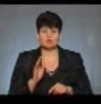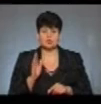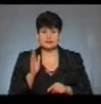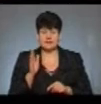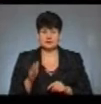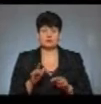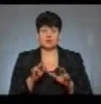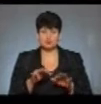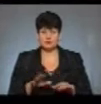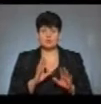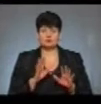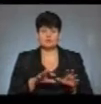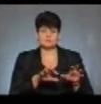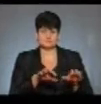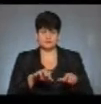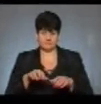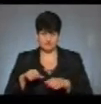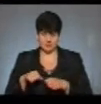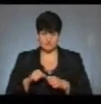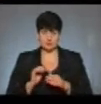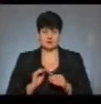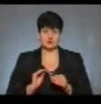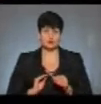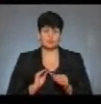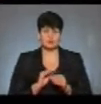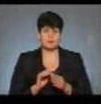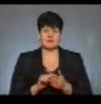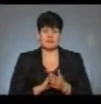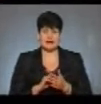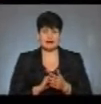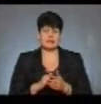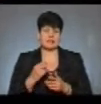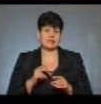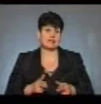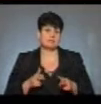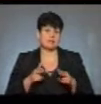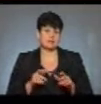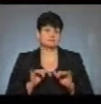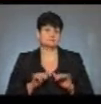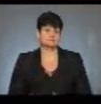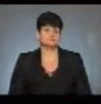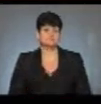дані комп'ютери будуть вилучені та долучені до матеріалів кримінального провадження.